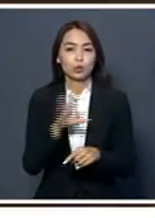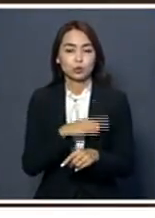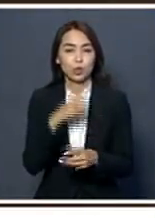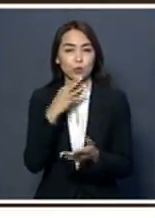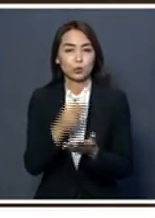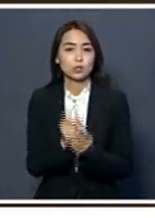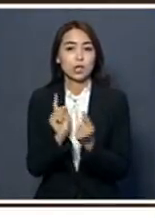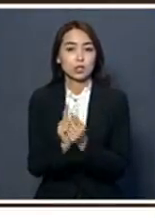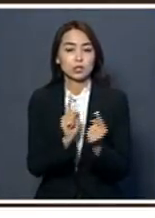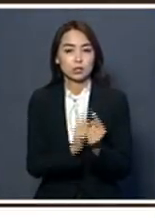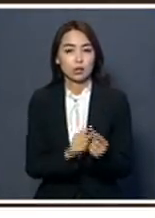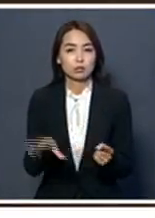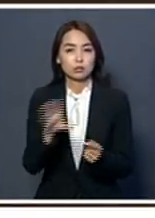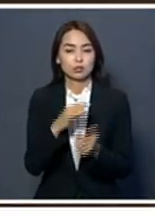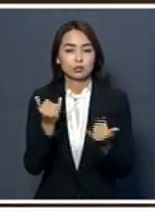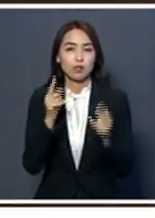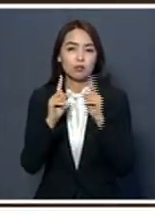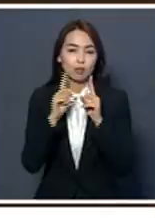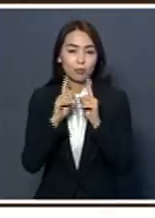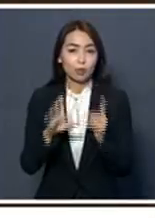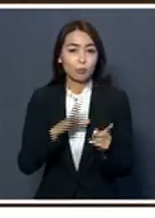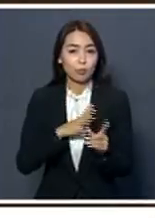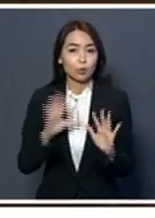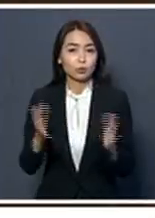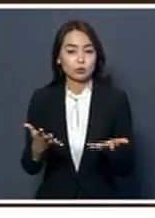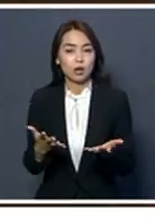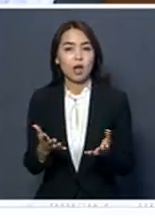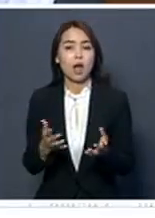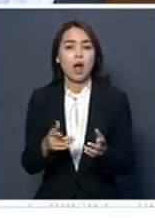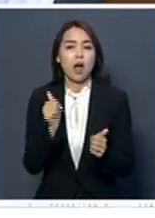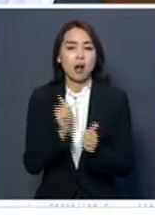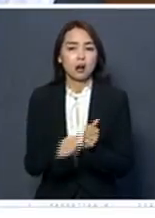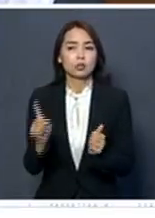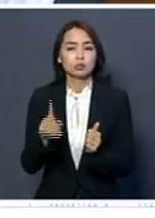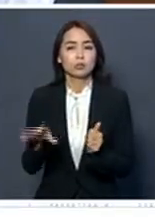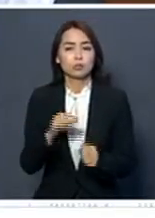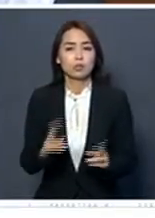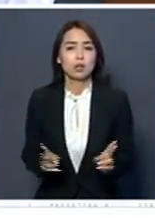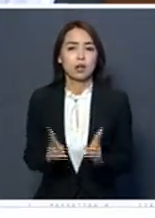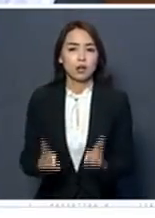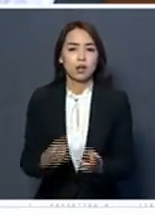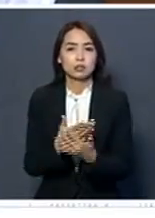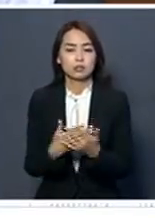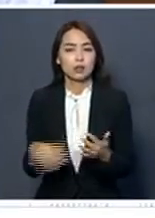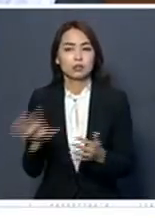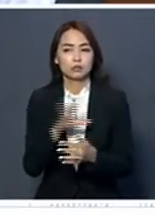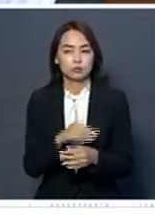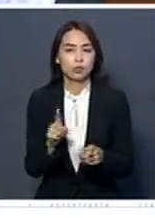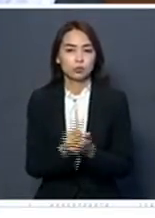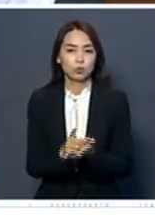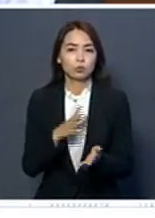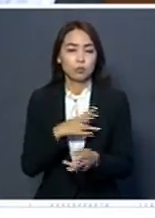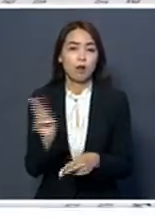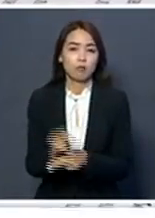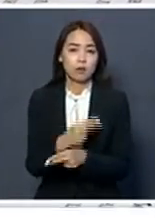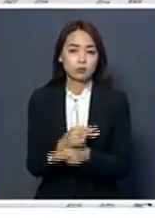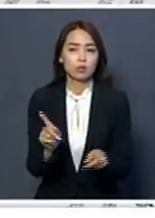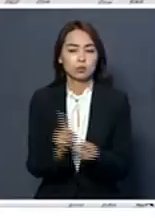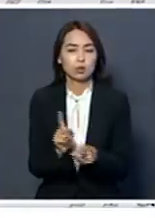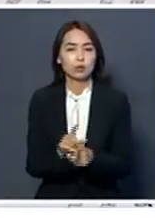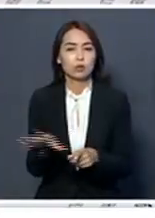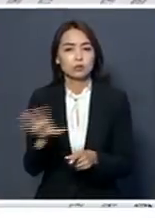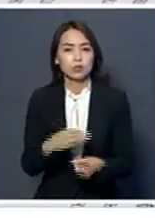кездесу кезінде осы тақырып талқыға түсті. Кез келген қылмысты алдын алуға болады. Олар үшін, ол үшін қоғамдағы тәрбиелік мәні бар